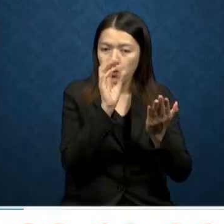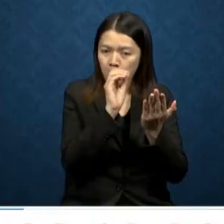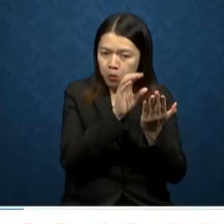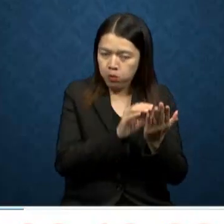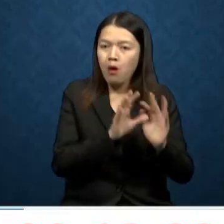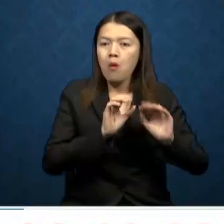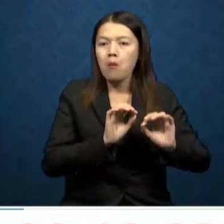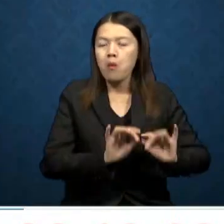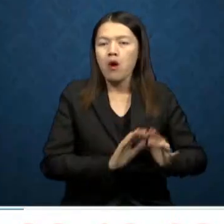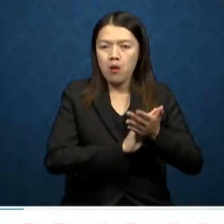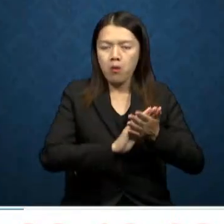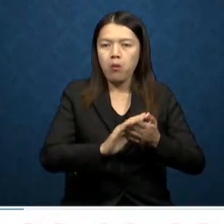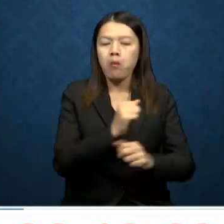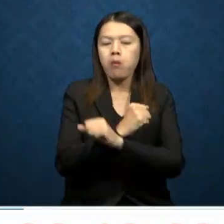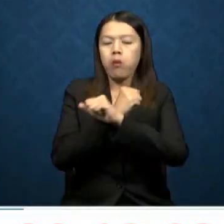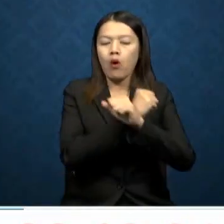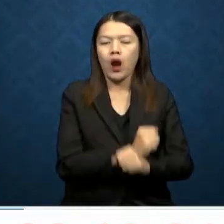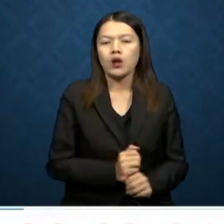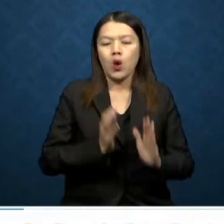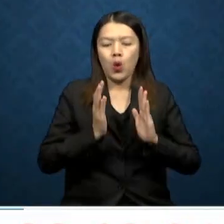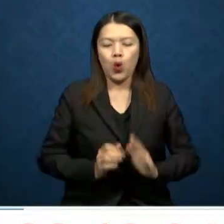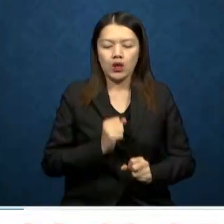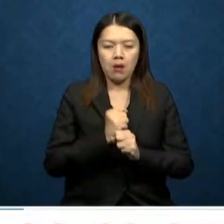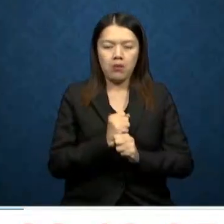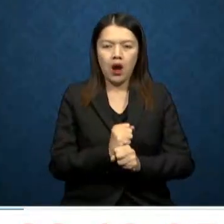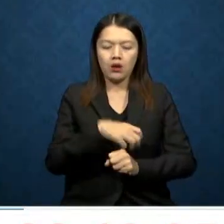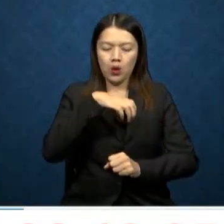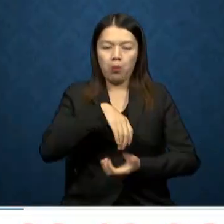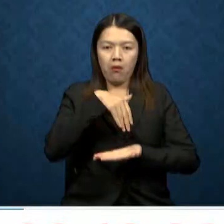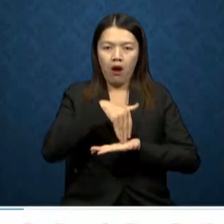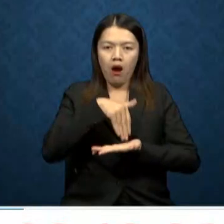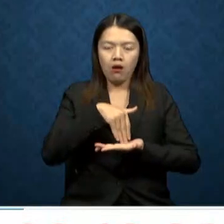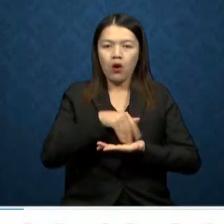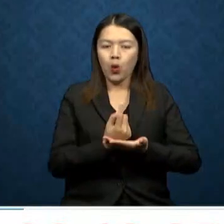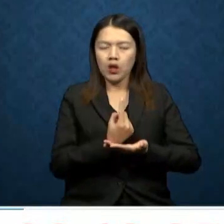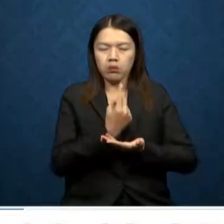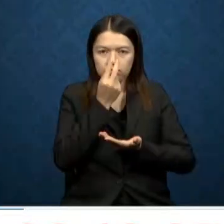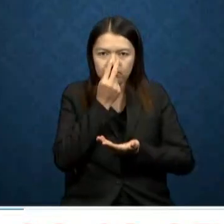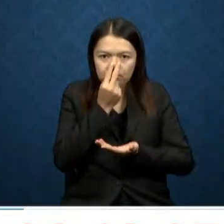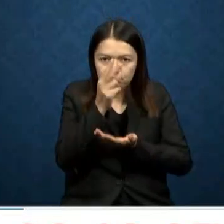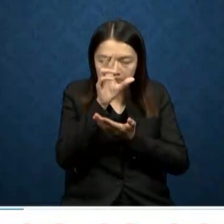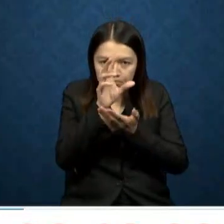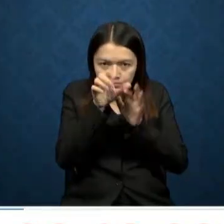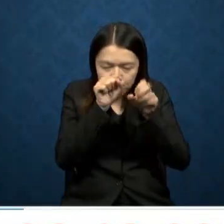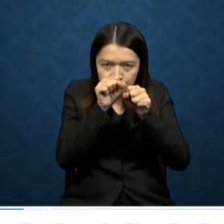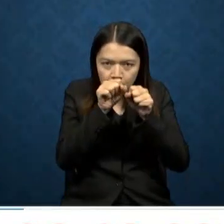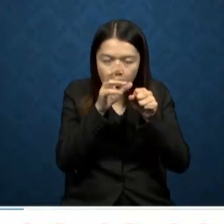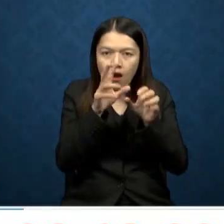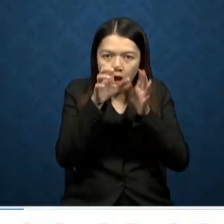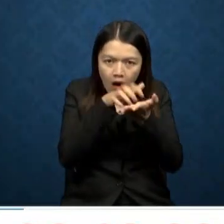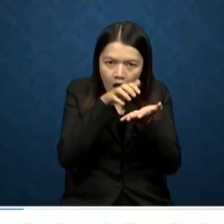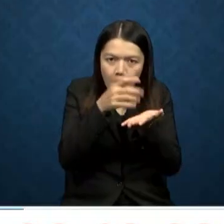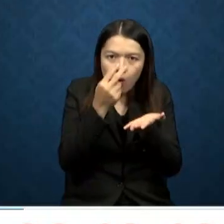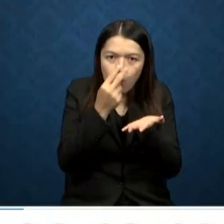ประมูลเพื่อป้องกันมิให้เจ้าหน้าที่ของกรมบัญชีกลางแม้แต่รายเดียวทราบข้อมูลนี้และ